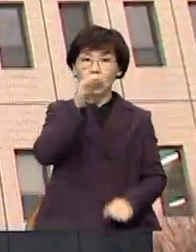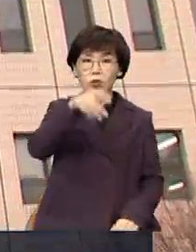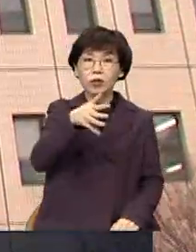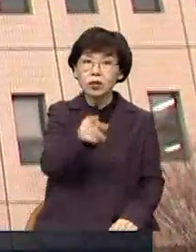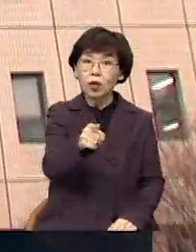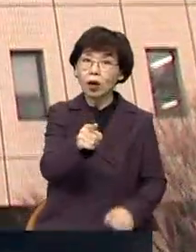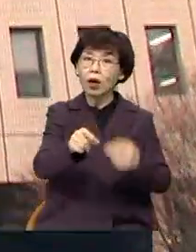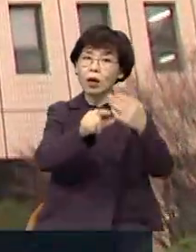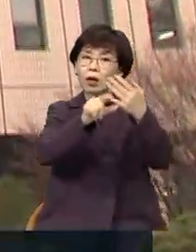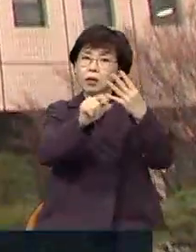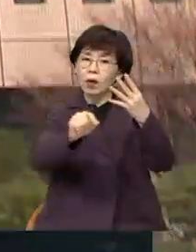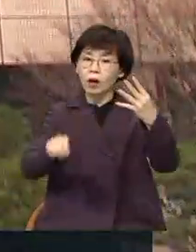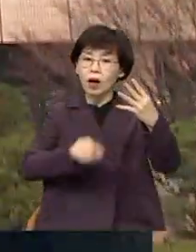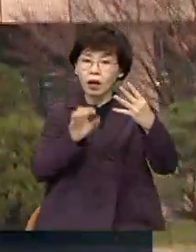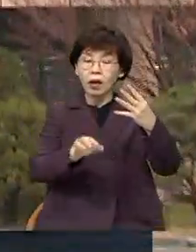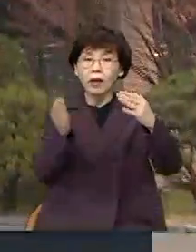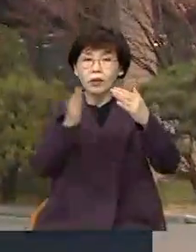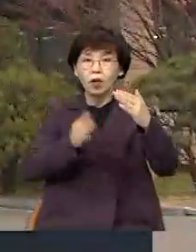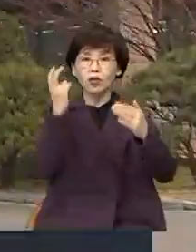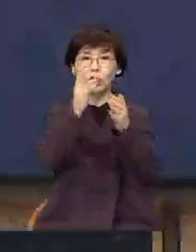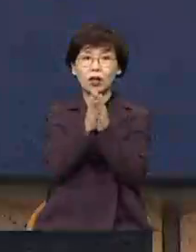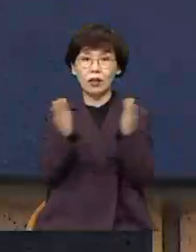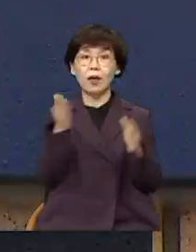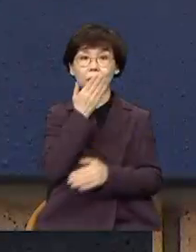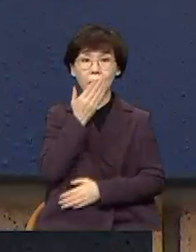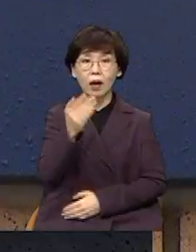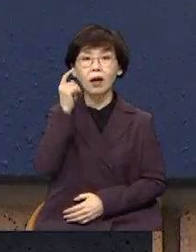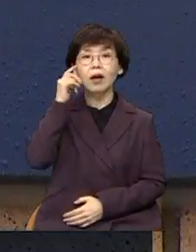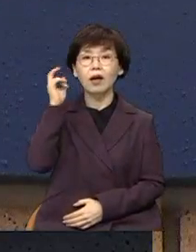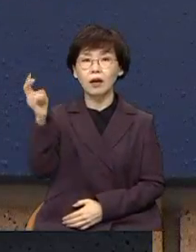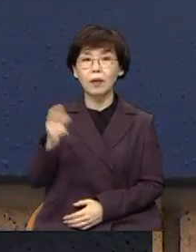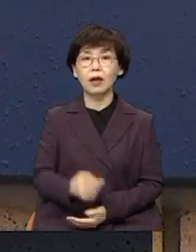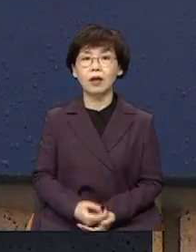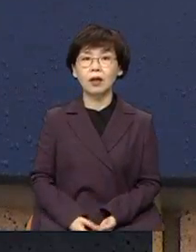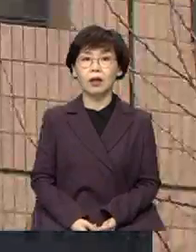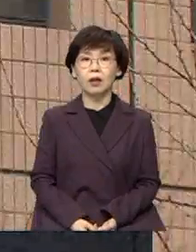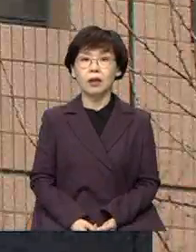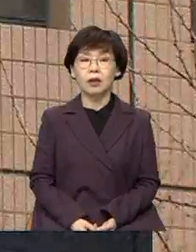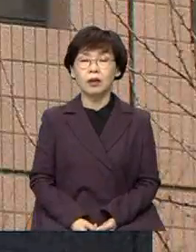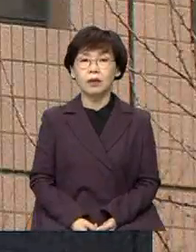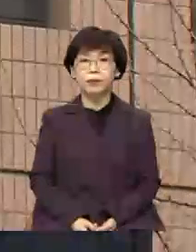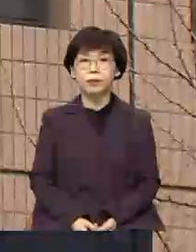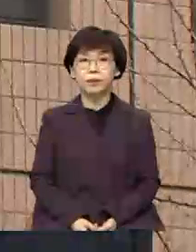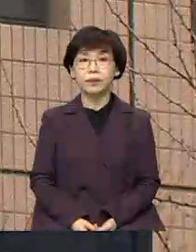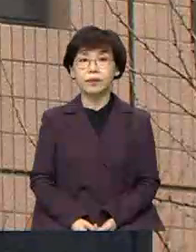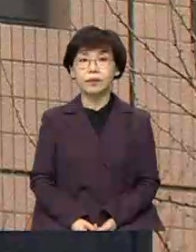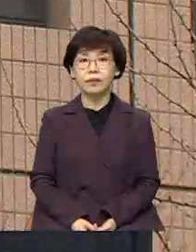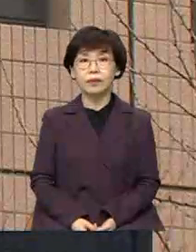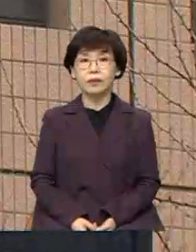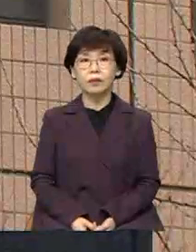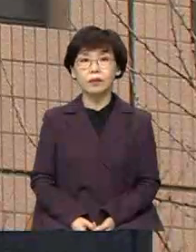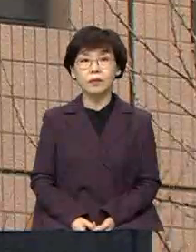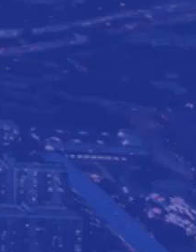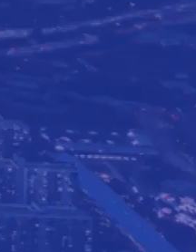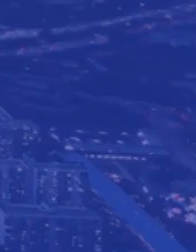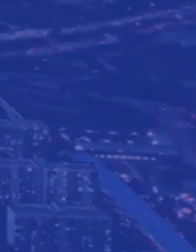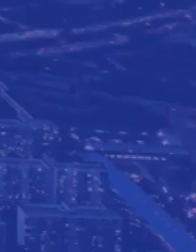공수처가 다음 달 안에 정식 수사에 나설 수 있을 거란 관측이 나오고 있습니다. SBS 배준우입니다.